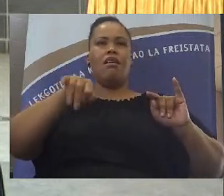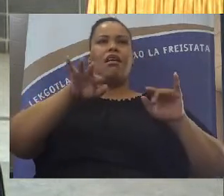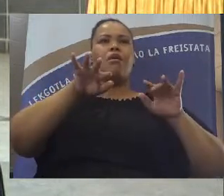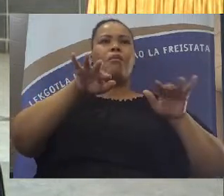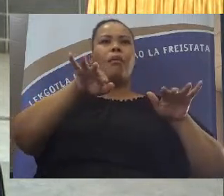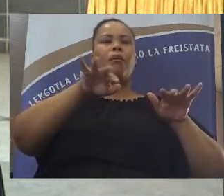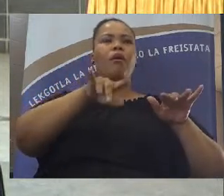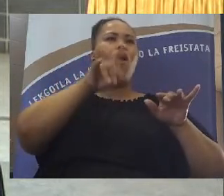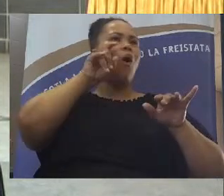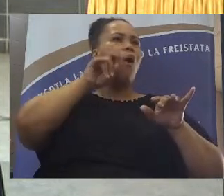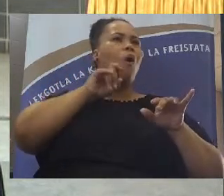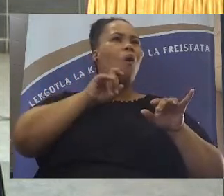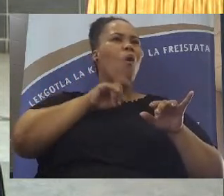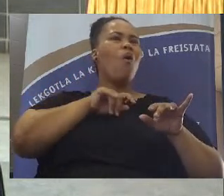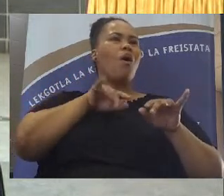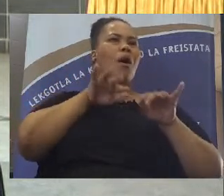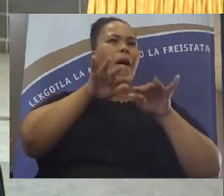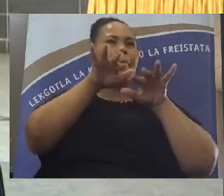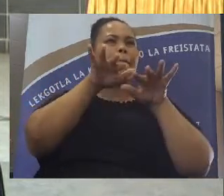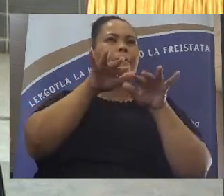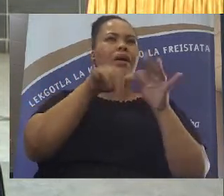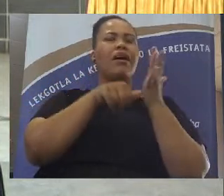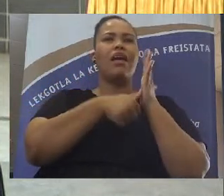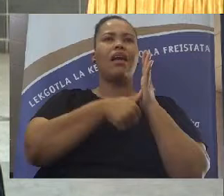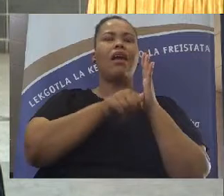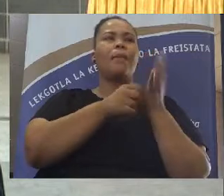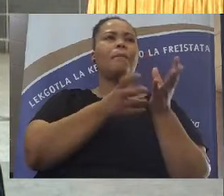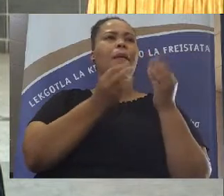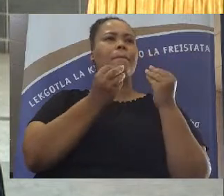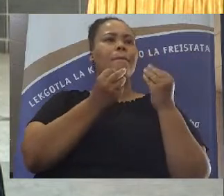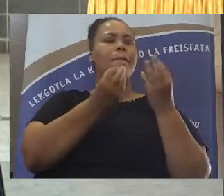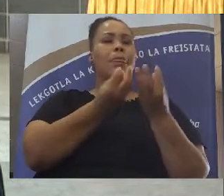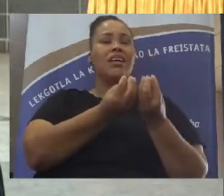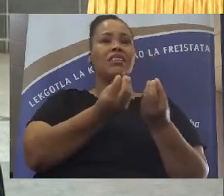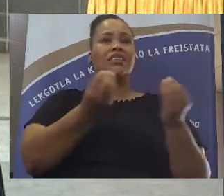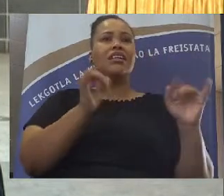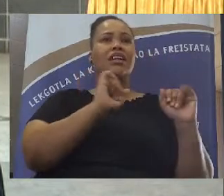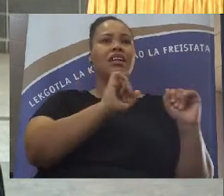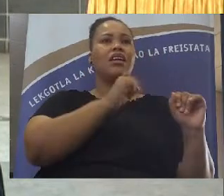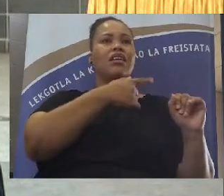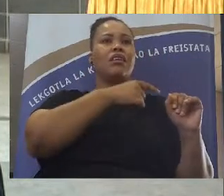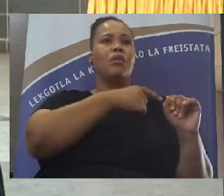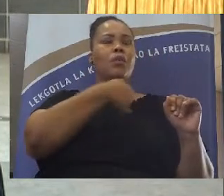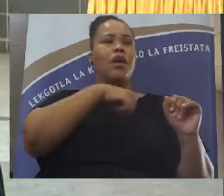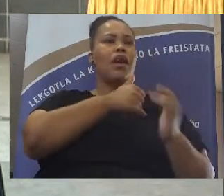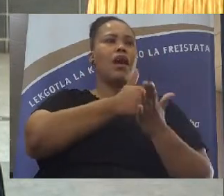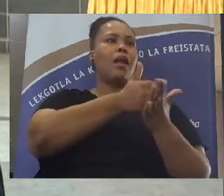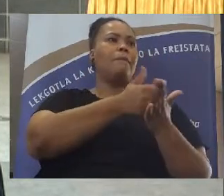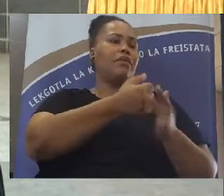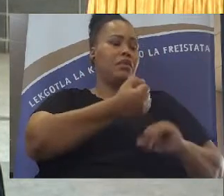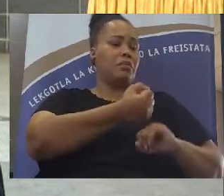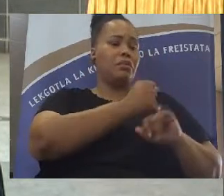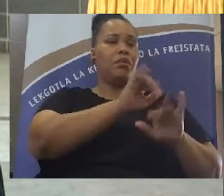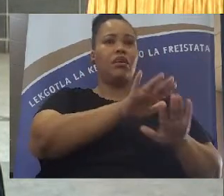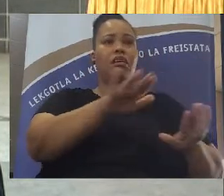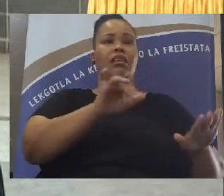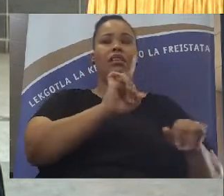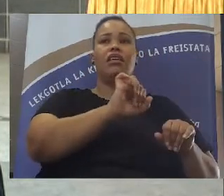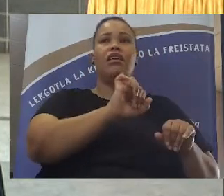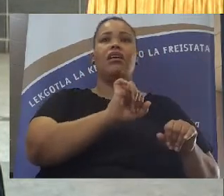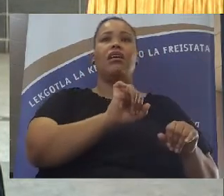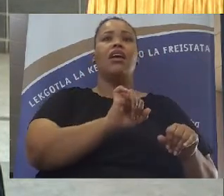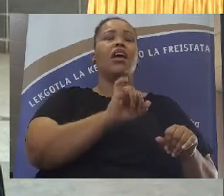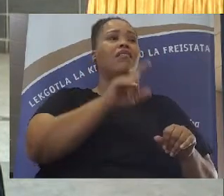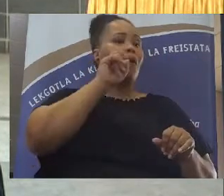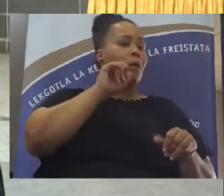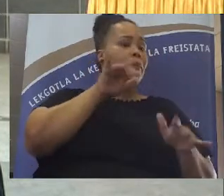wat daar bly, wat ons ook, hulle se kinders ook nog help en bystaan. Ons weet nie as hulle nie